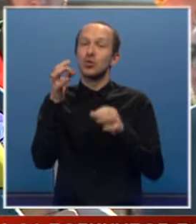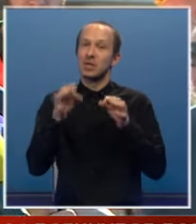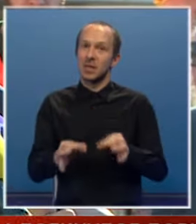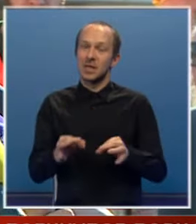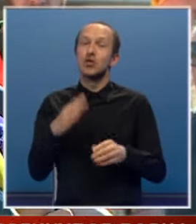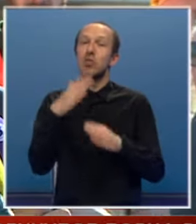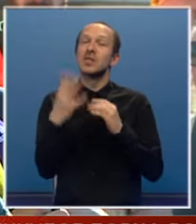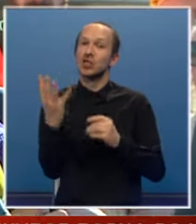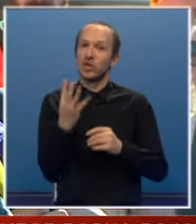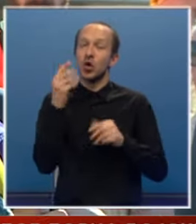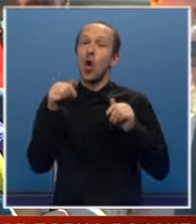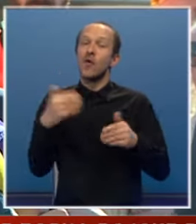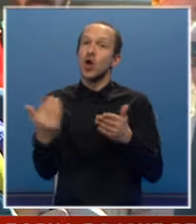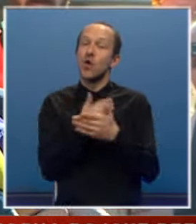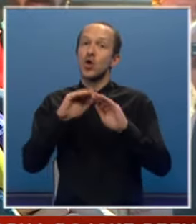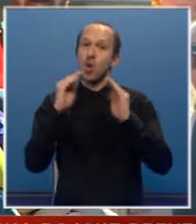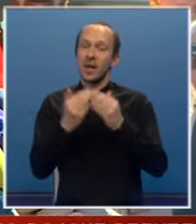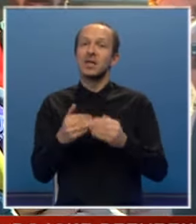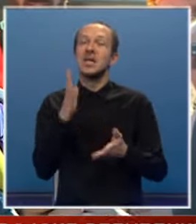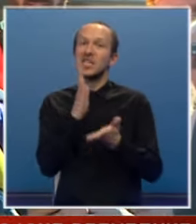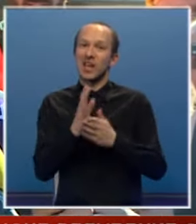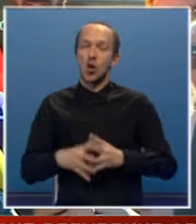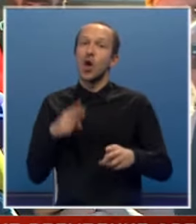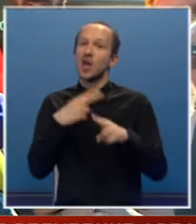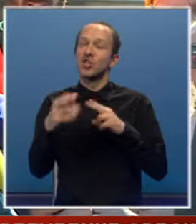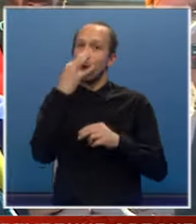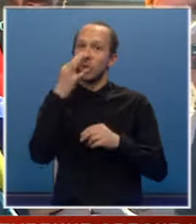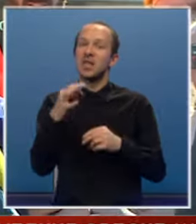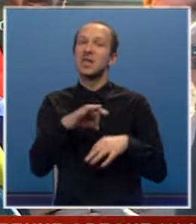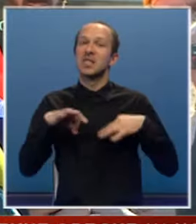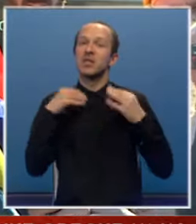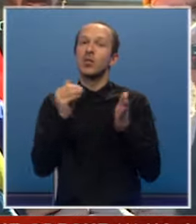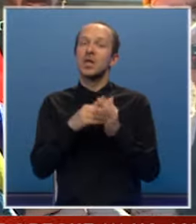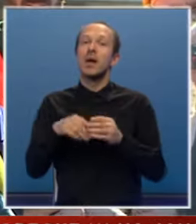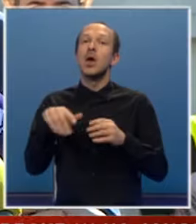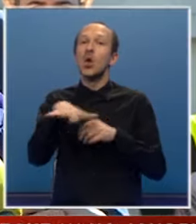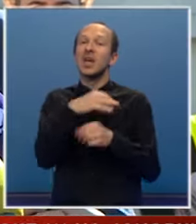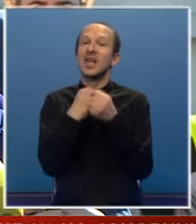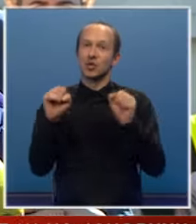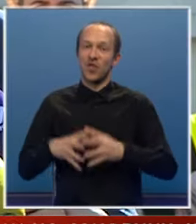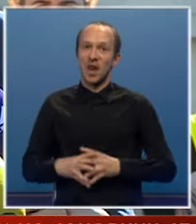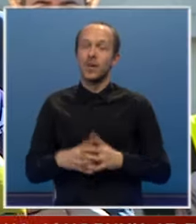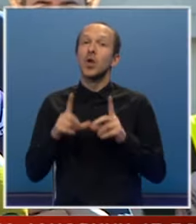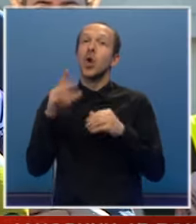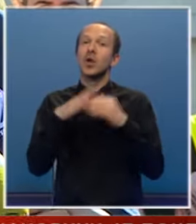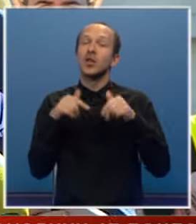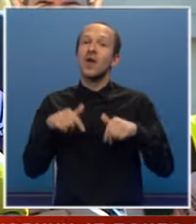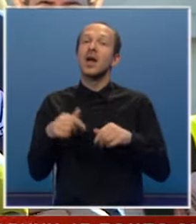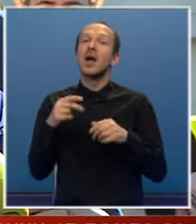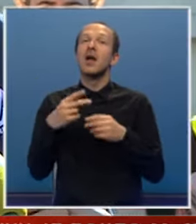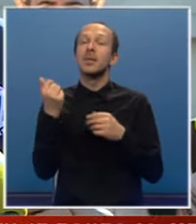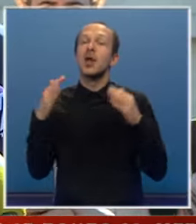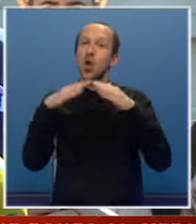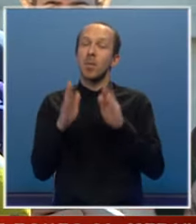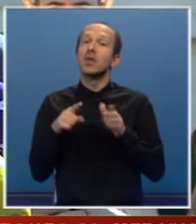stabilizaciju posljednje 4 godine i ovaj novi objekat mi svakako rješavamo pitanje zdravstvenih potreba stanovništva u regiji Hercegovine. Izgraditi ovakav kapitalni